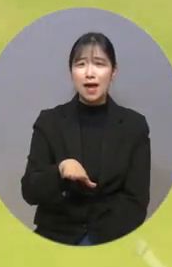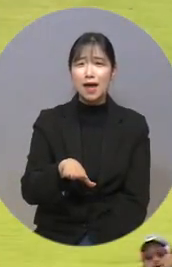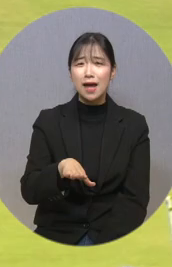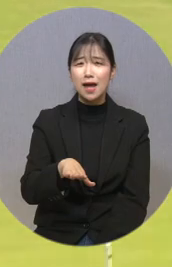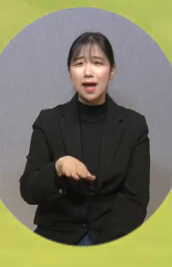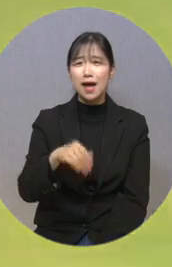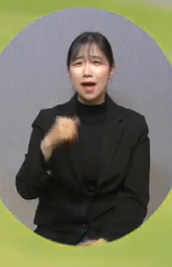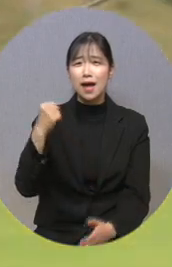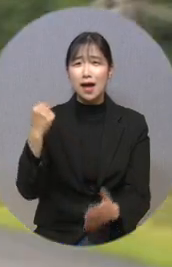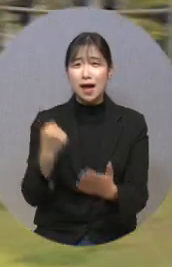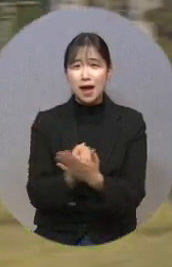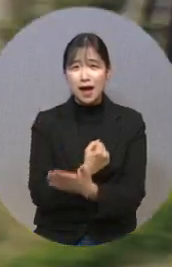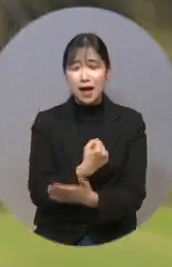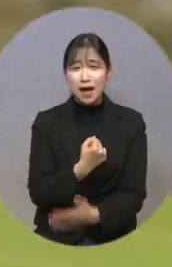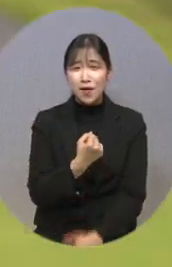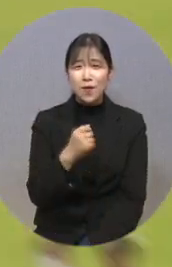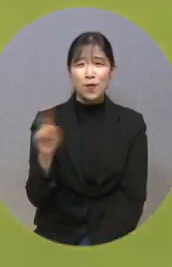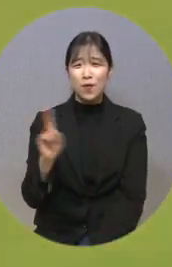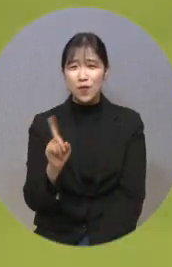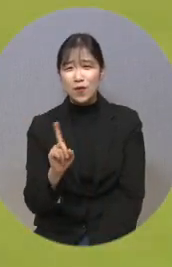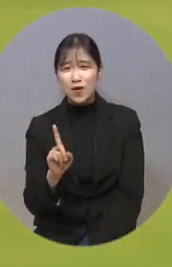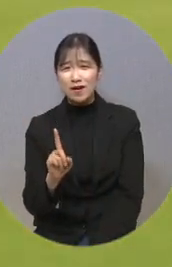아이고. 오. 괜찮네, 오, 오빠.